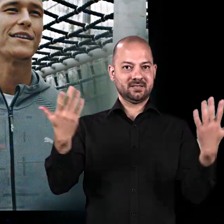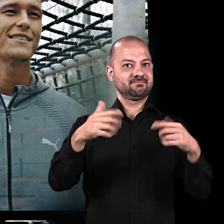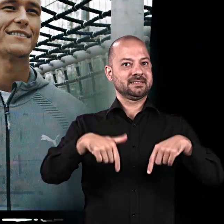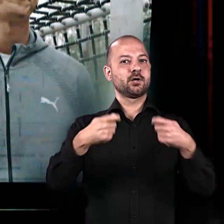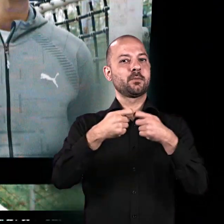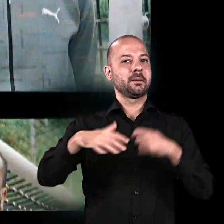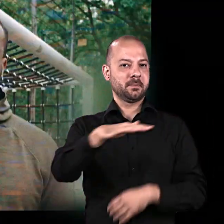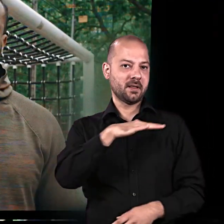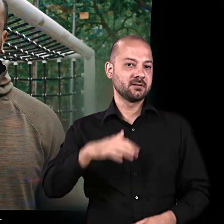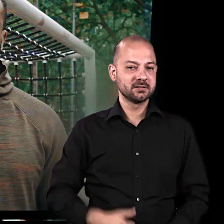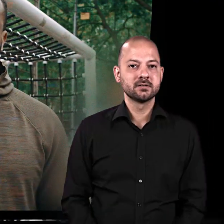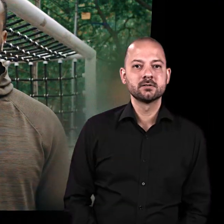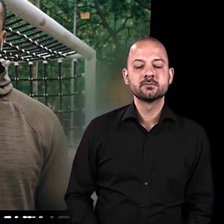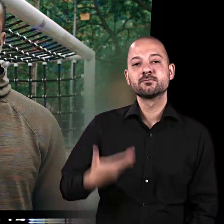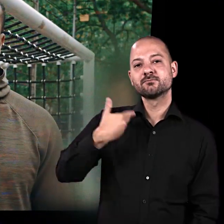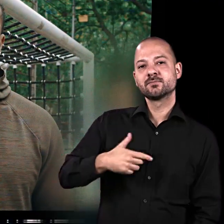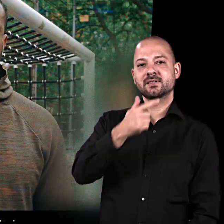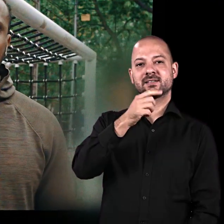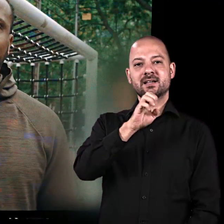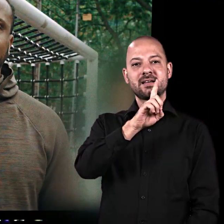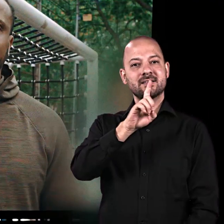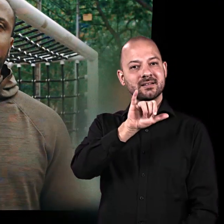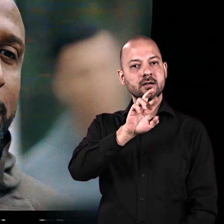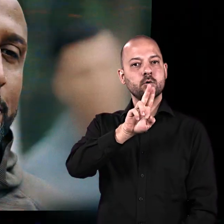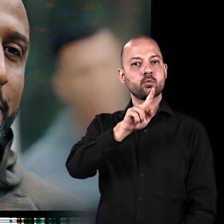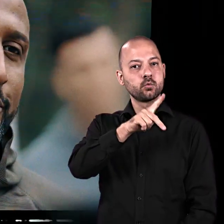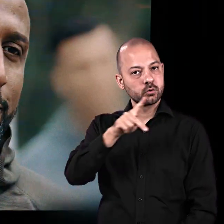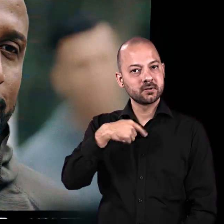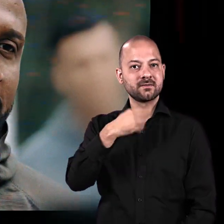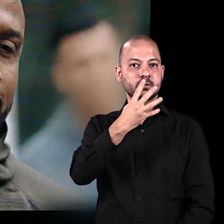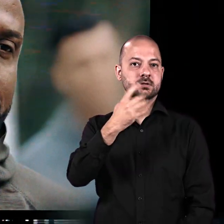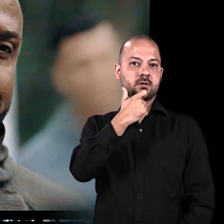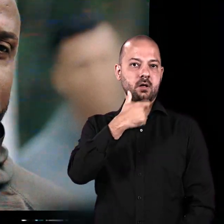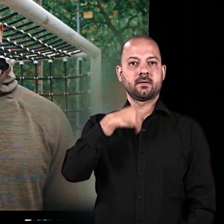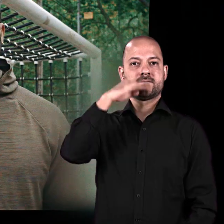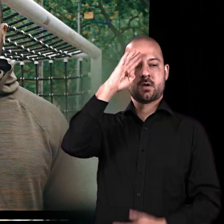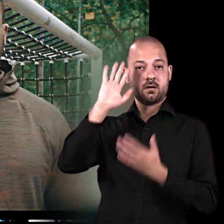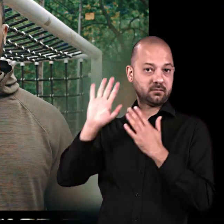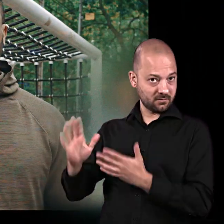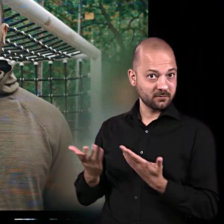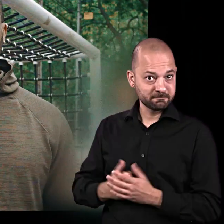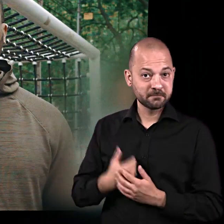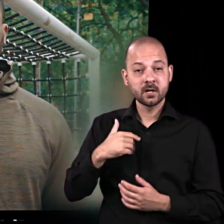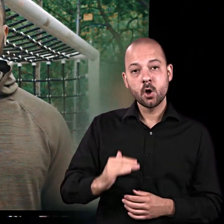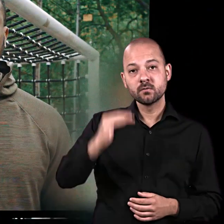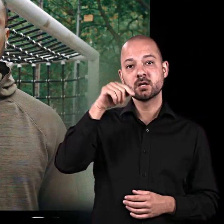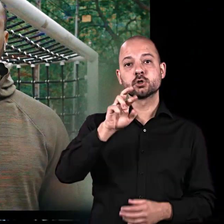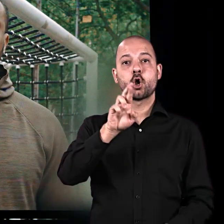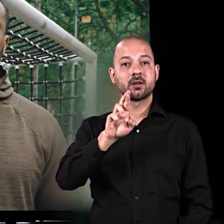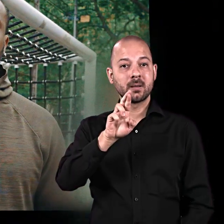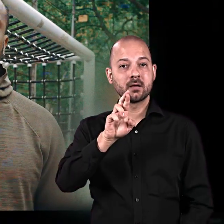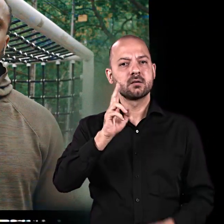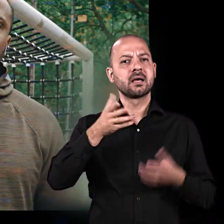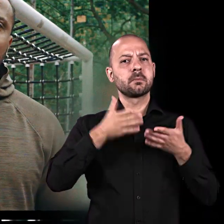ein Gummiplatz. Mein Name ist Teddy Rupp, ich bin 44 Jahre alt, mit dem Papa von Davy, aufgewachsen in Reutlingen,